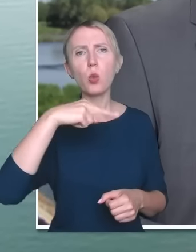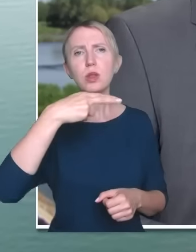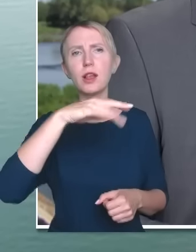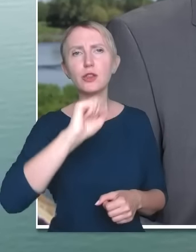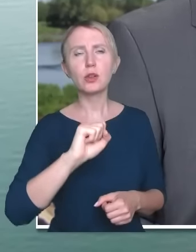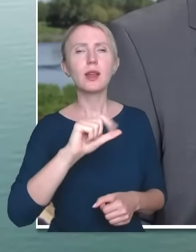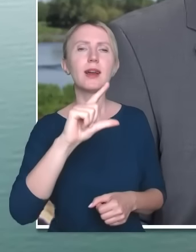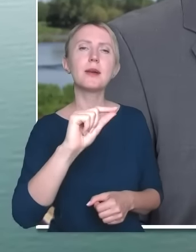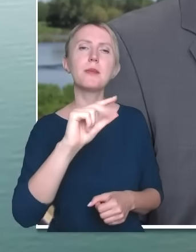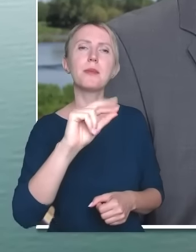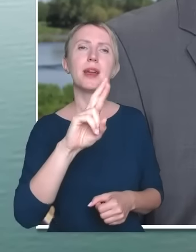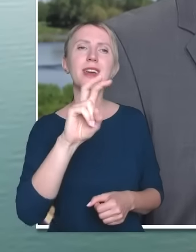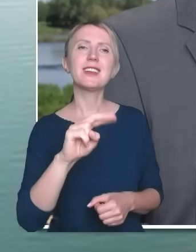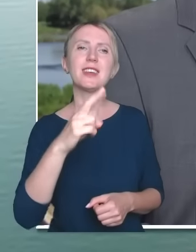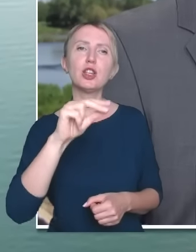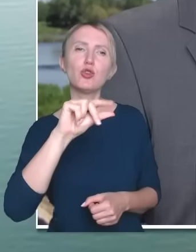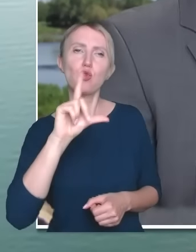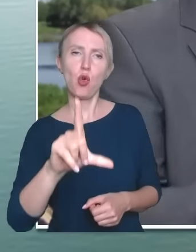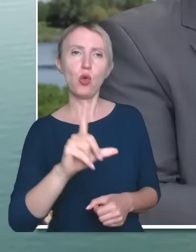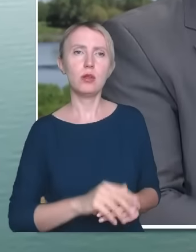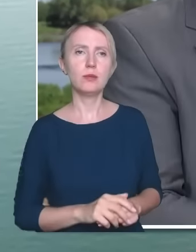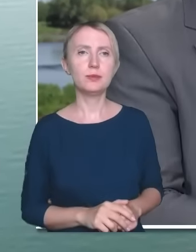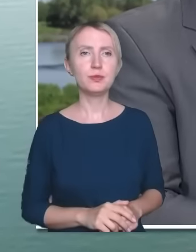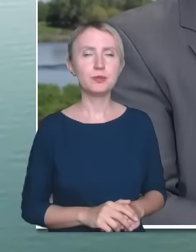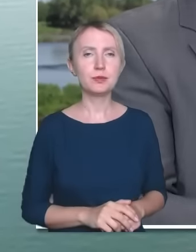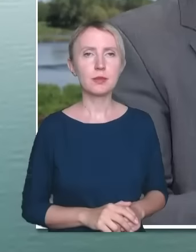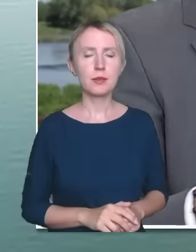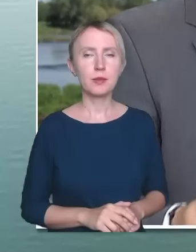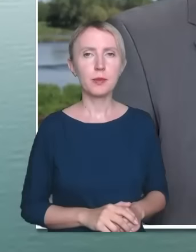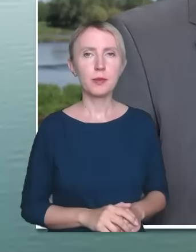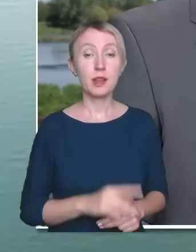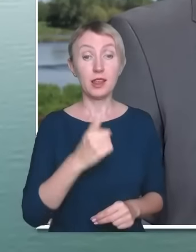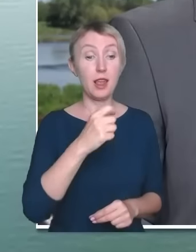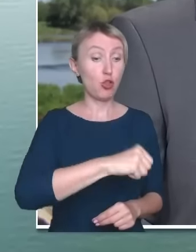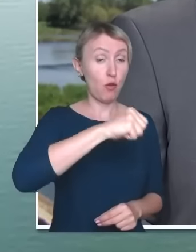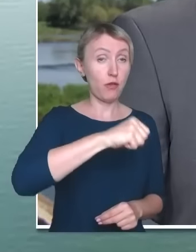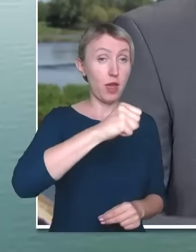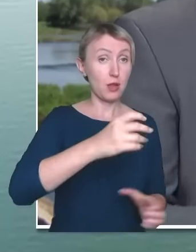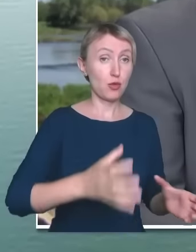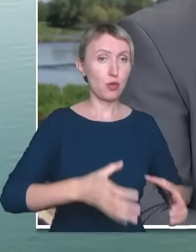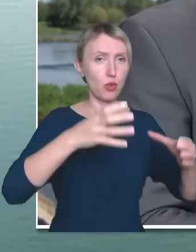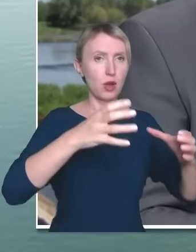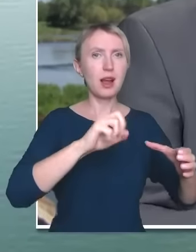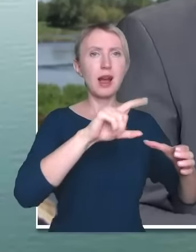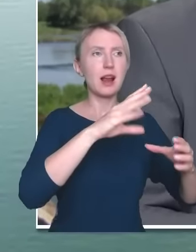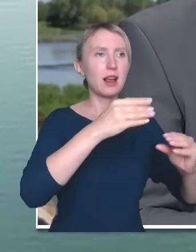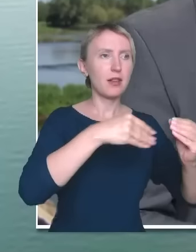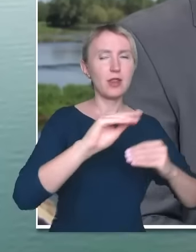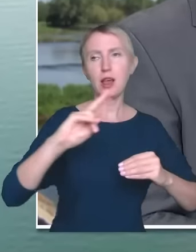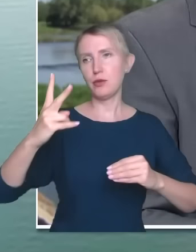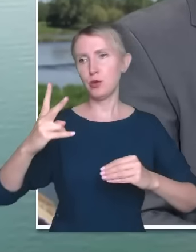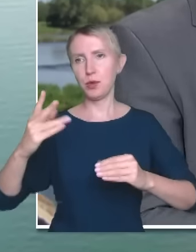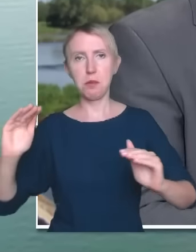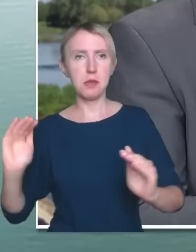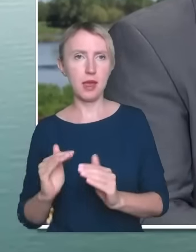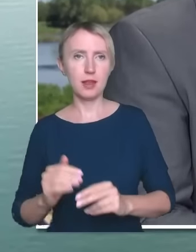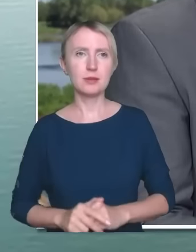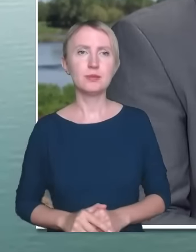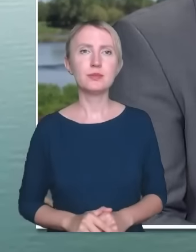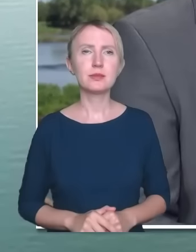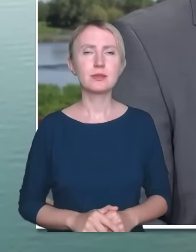to jest po prostu woda utleniona. No i w jednym wiadrze było tej algi więcej niż w tym, no, tylko trudno